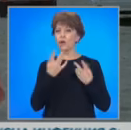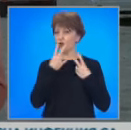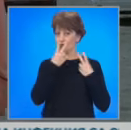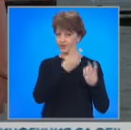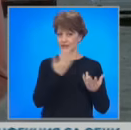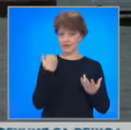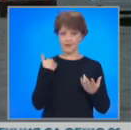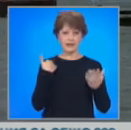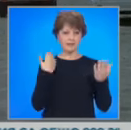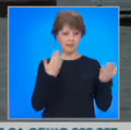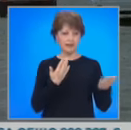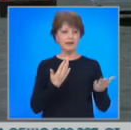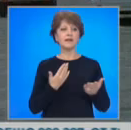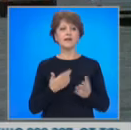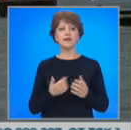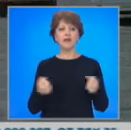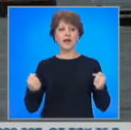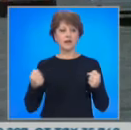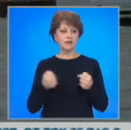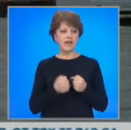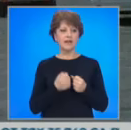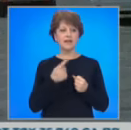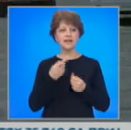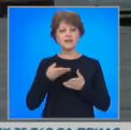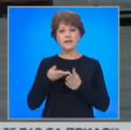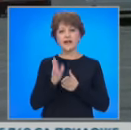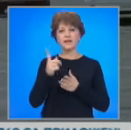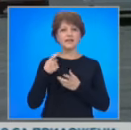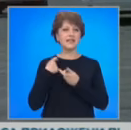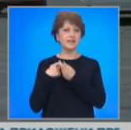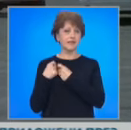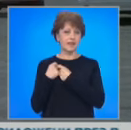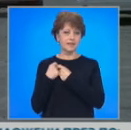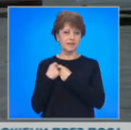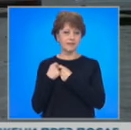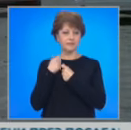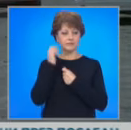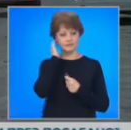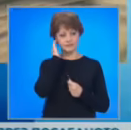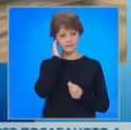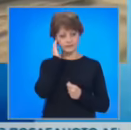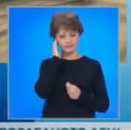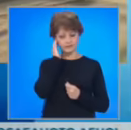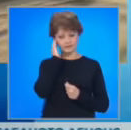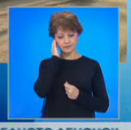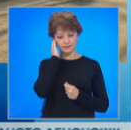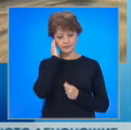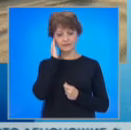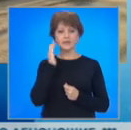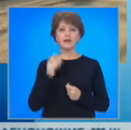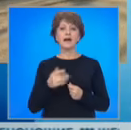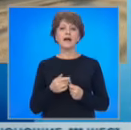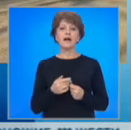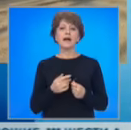зад мен, е превозвал шивачки след работа от Сандански към Кресна. Автобусът се ударил в тир, който в този момент е завивал